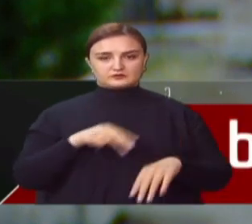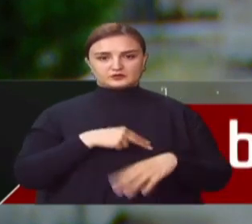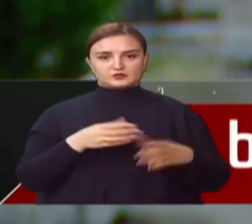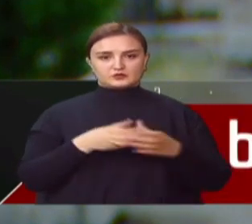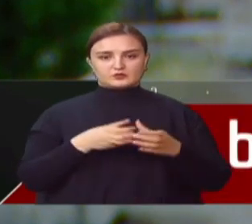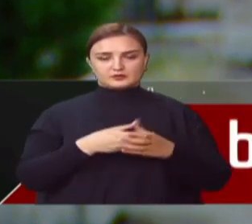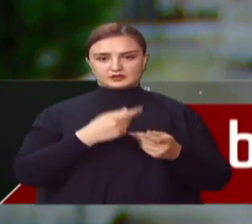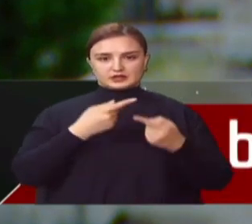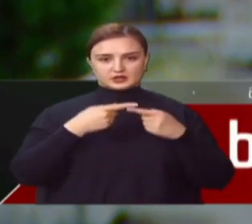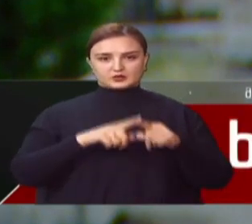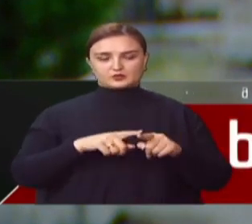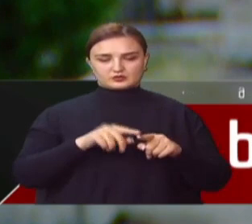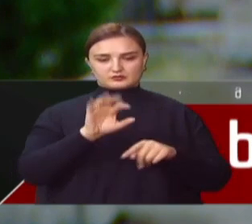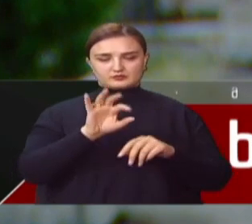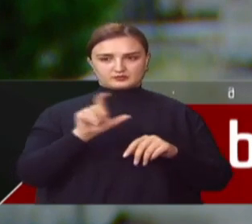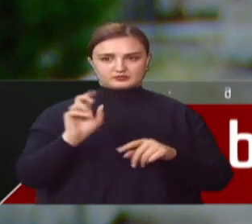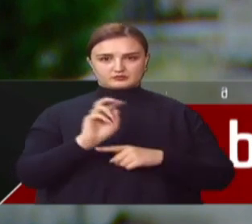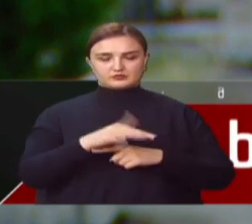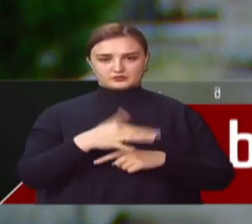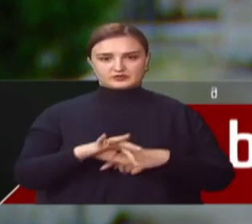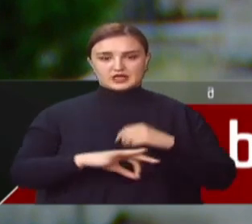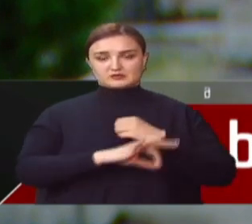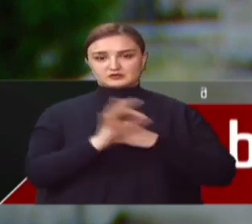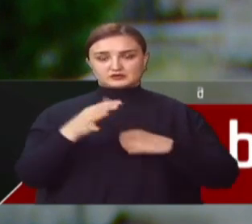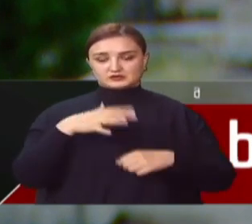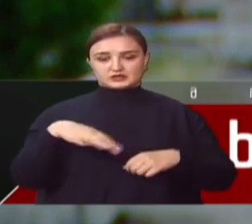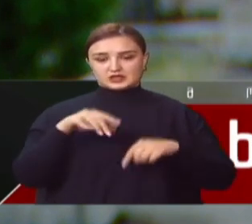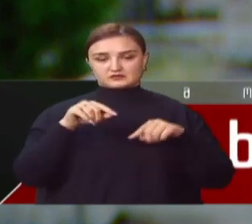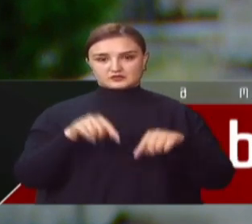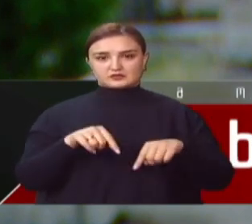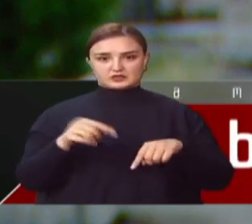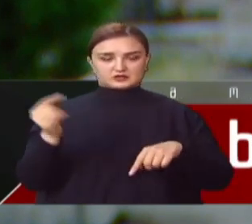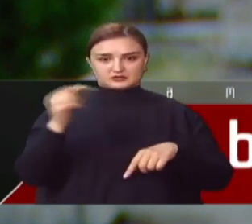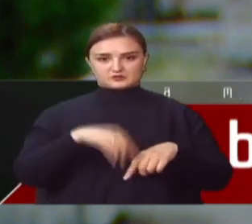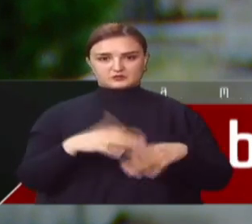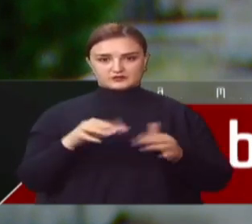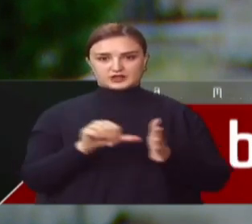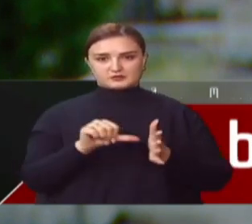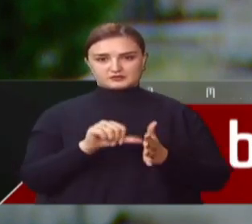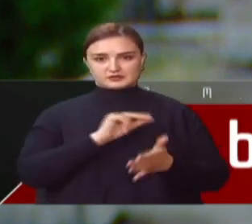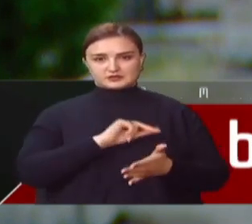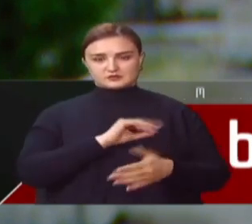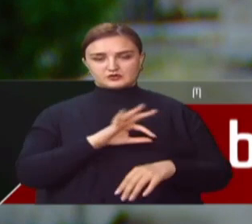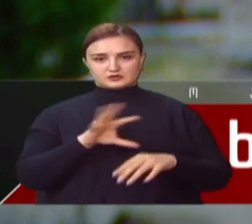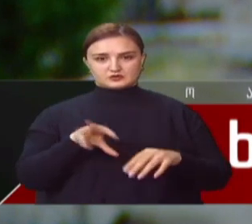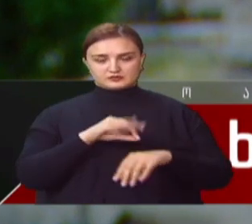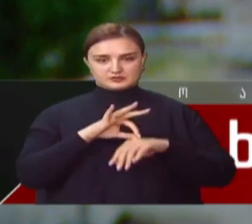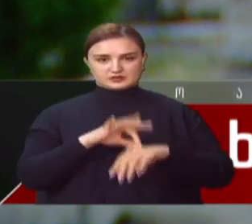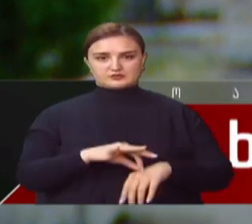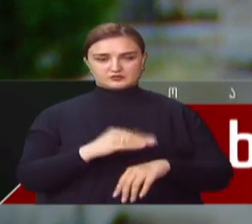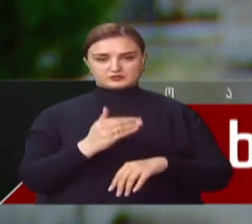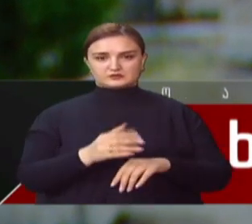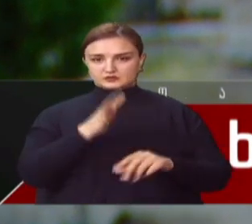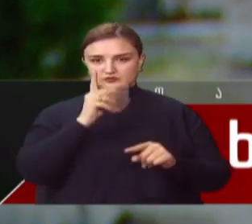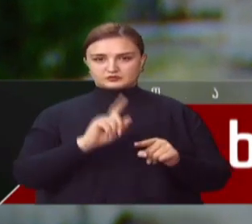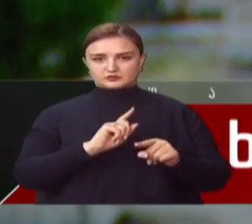ტექნიკური ბრიგადები წამოვიდნენ აღმოსავლეთ საქართველოდან, დამატებითი ბრიგადები აღმოსავლეთ საქართველოდან და ეხმარებიან სამუშაოების წარმოებ იმისთვის, რომ